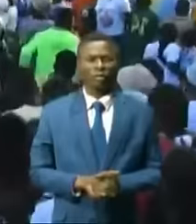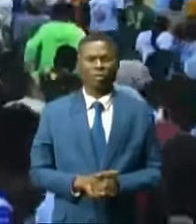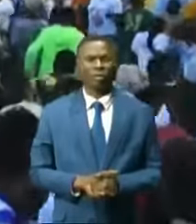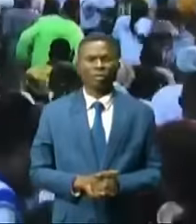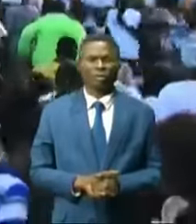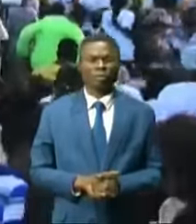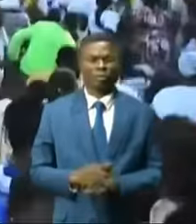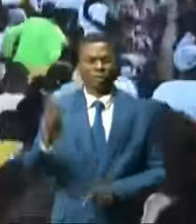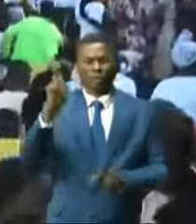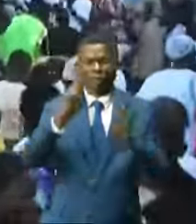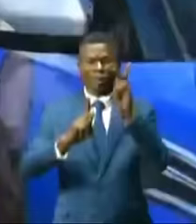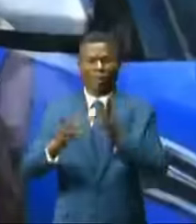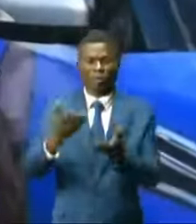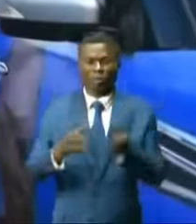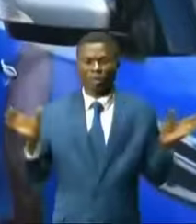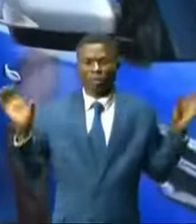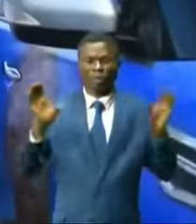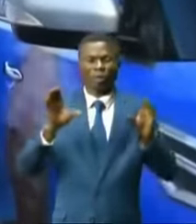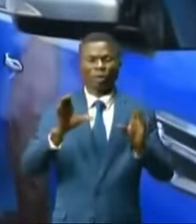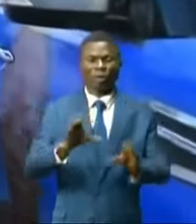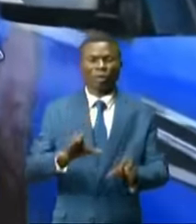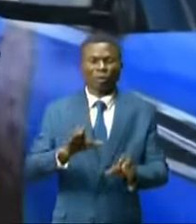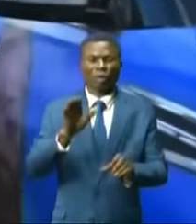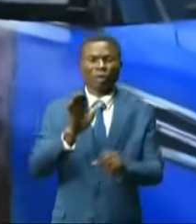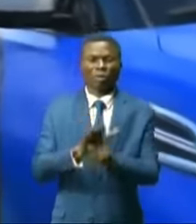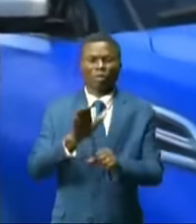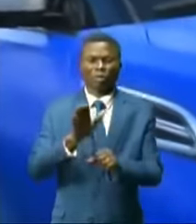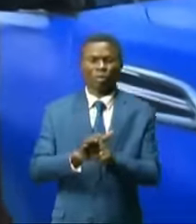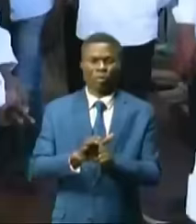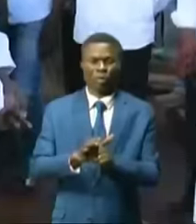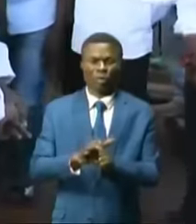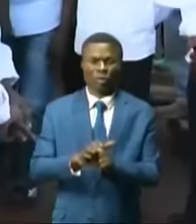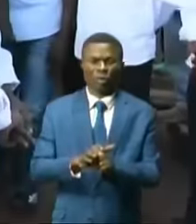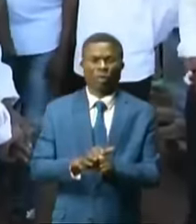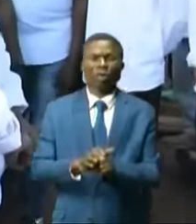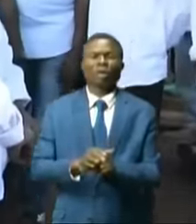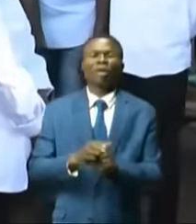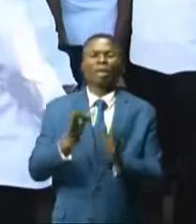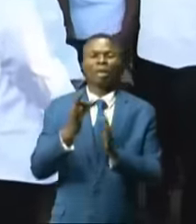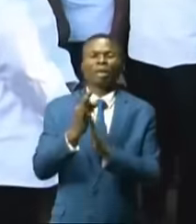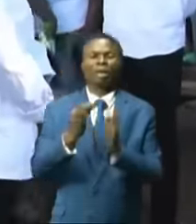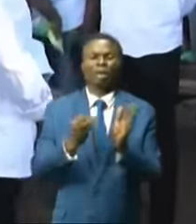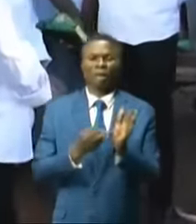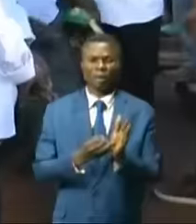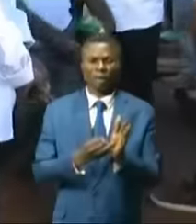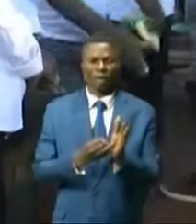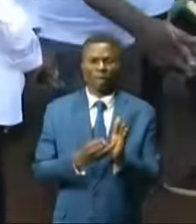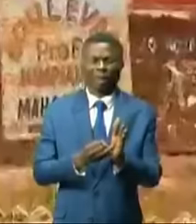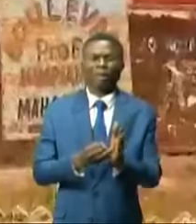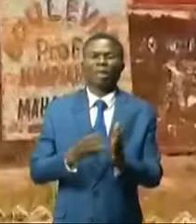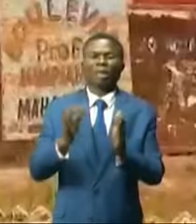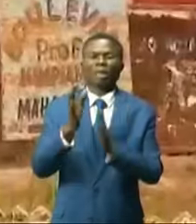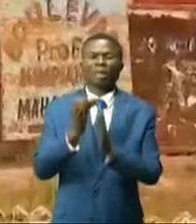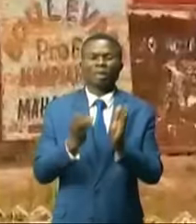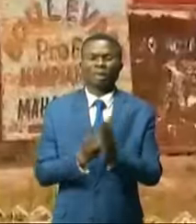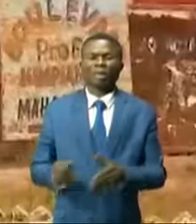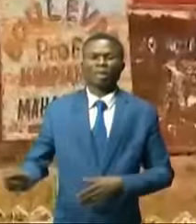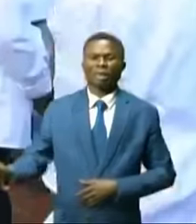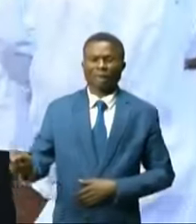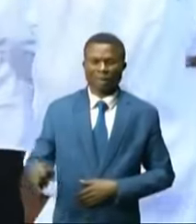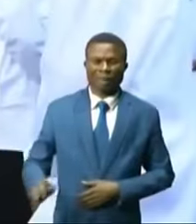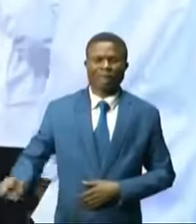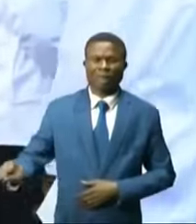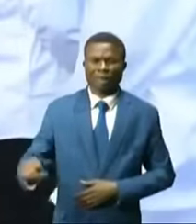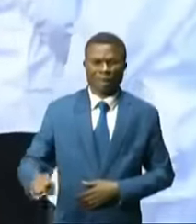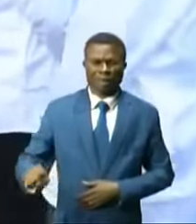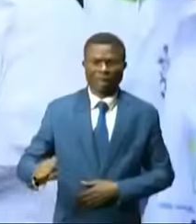Ses habitants sont venus de tous les coins et recoins des 10 secteurs que compte le vaste territoire de Luozi.